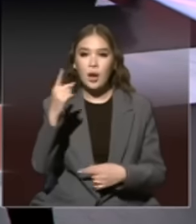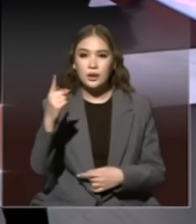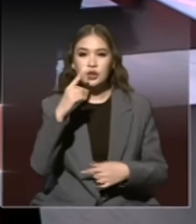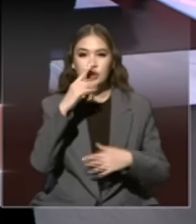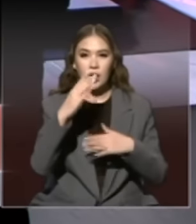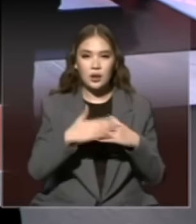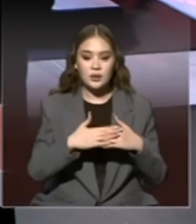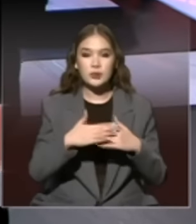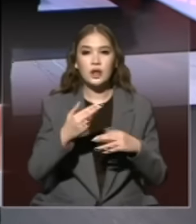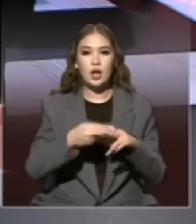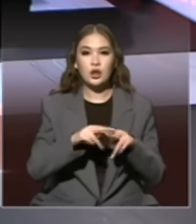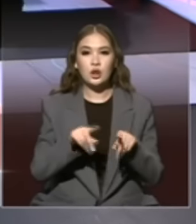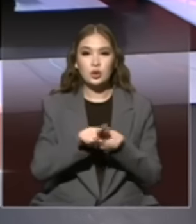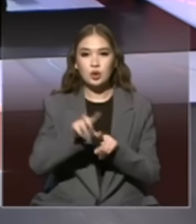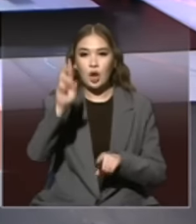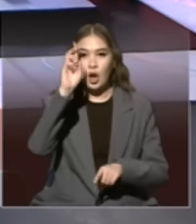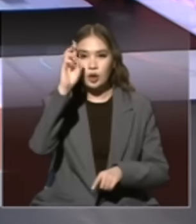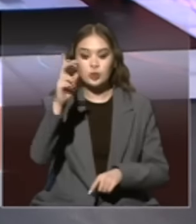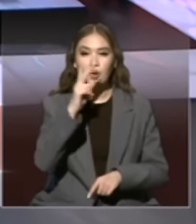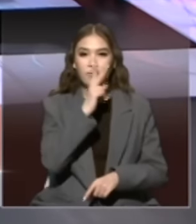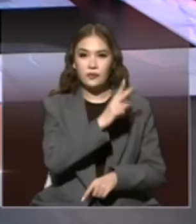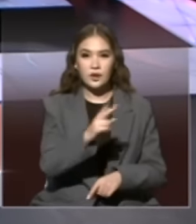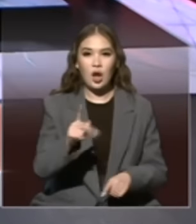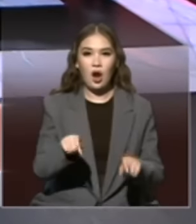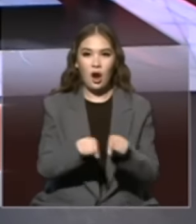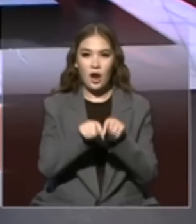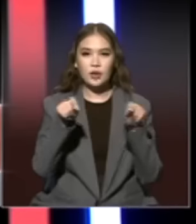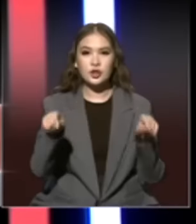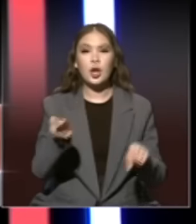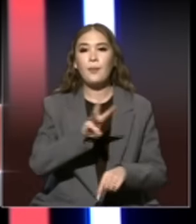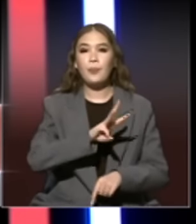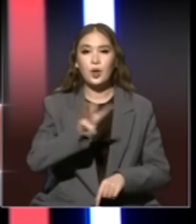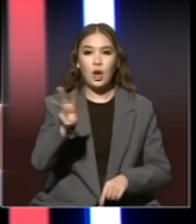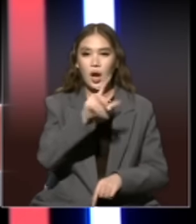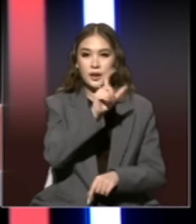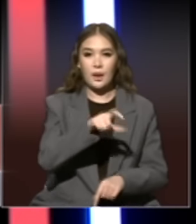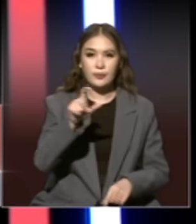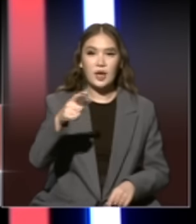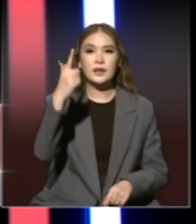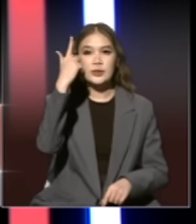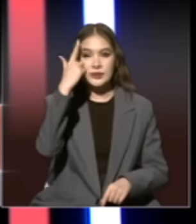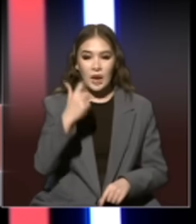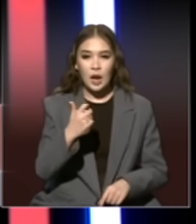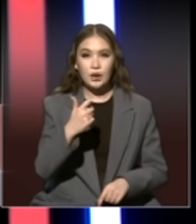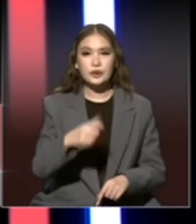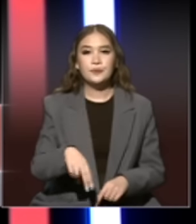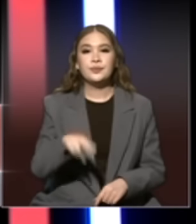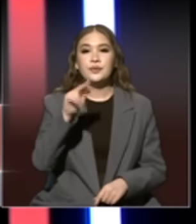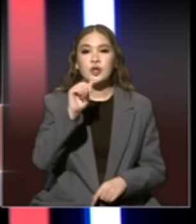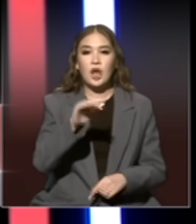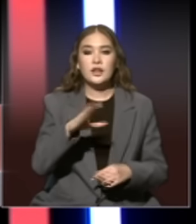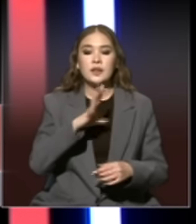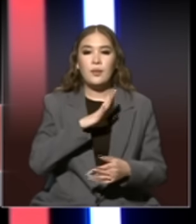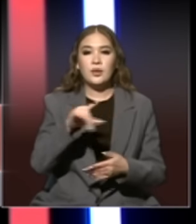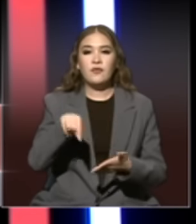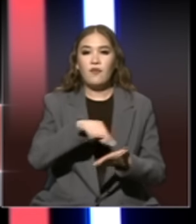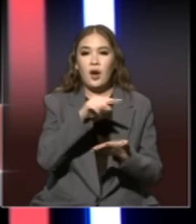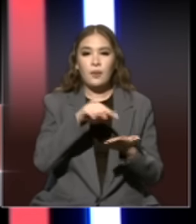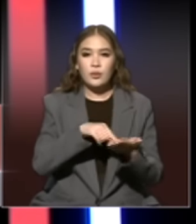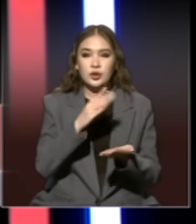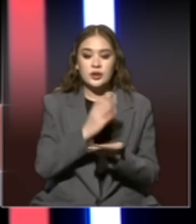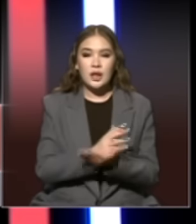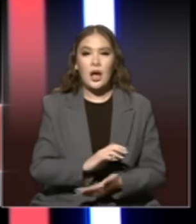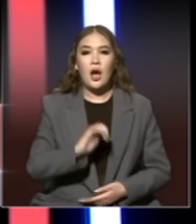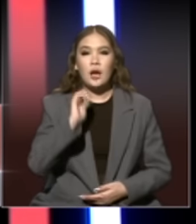жатыр елдегі процесті. Бұл сот процесі ашық өтті. Миллиондаған адам біліп жатыр. WhatsApp-қа келген сұрағымызды қойсаңыздар. Ертең